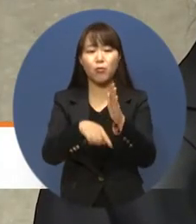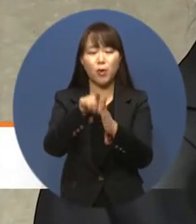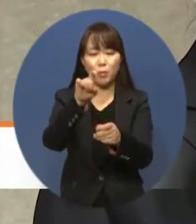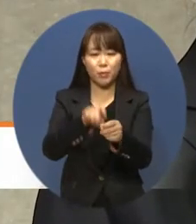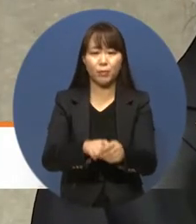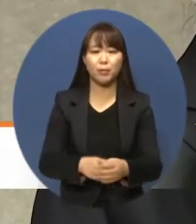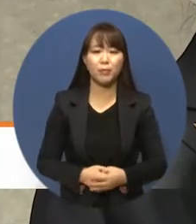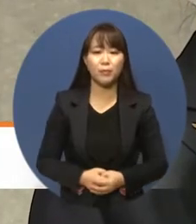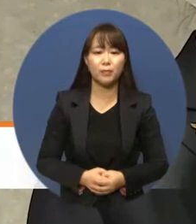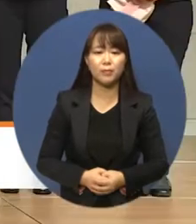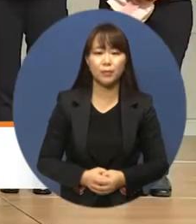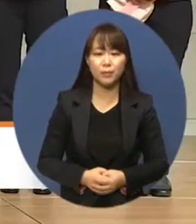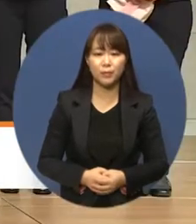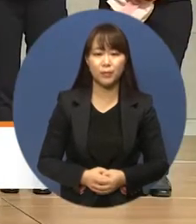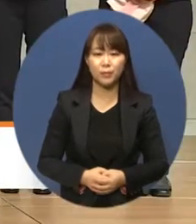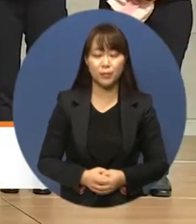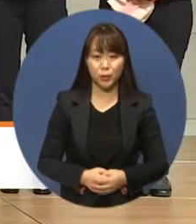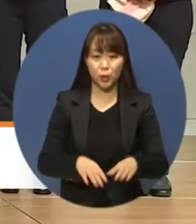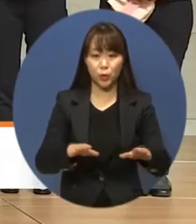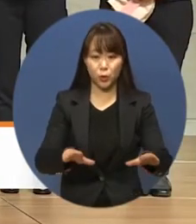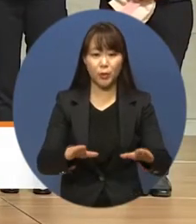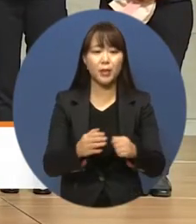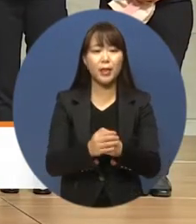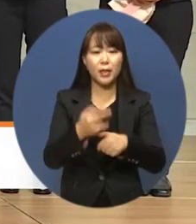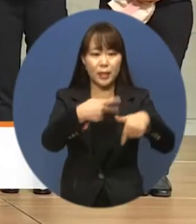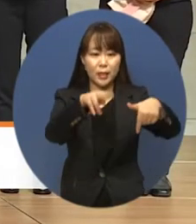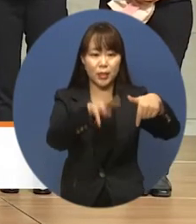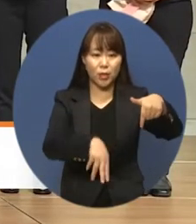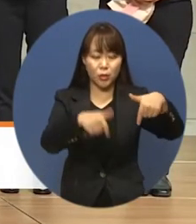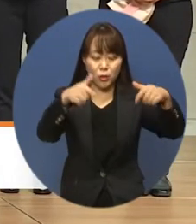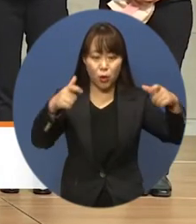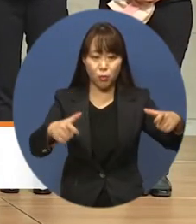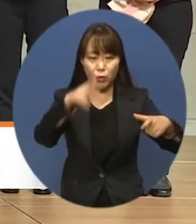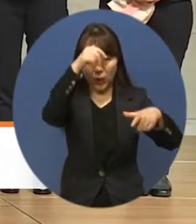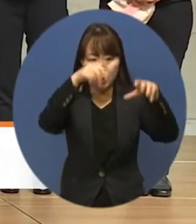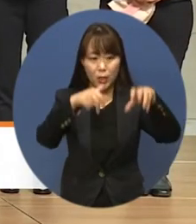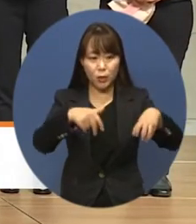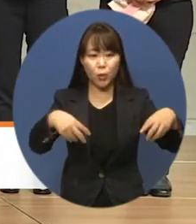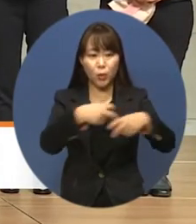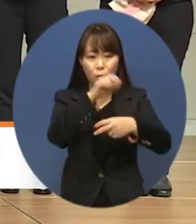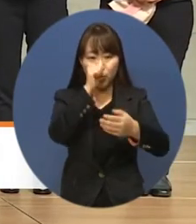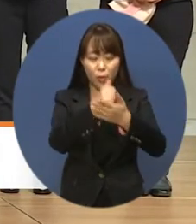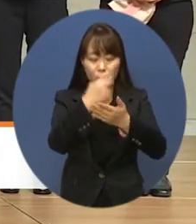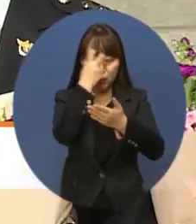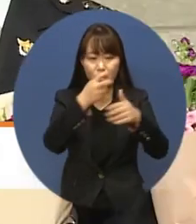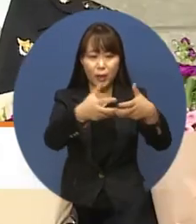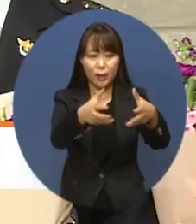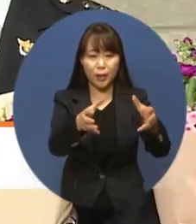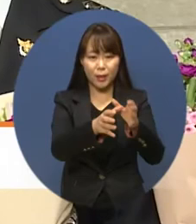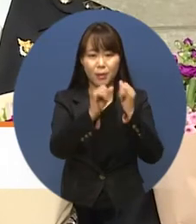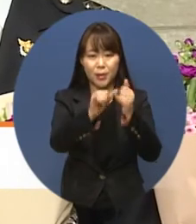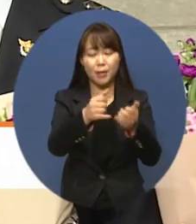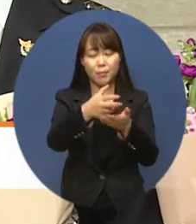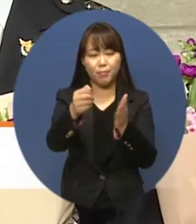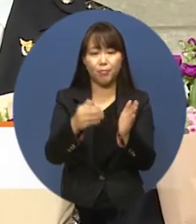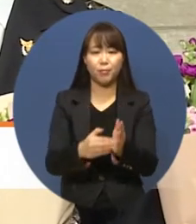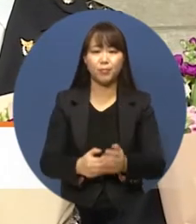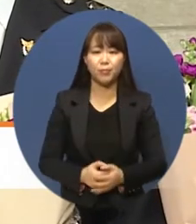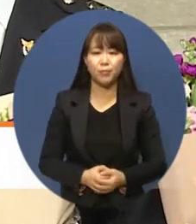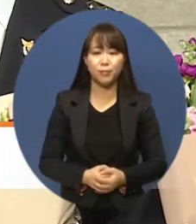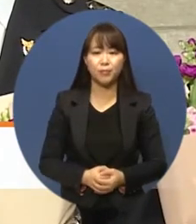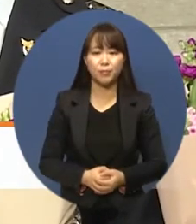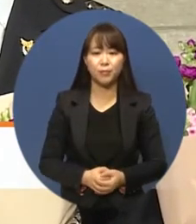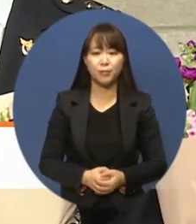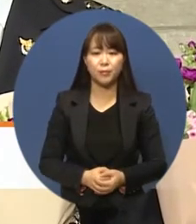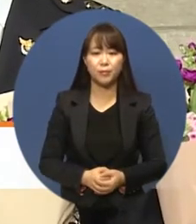있습니다. 올해 교통정의상은 인천서부경찰서 교통범죄수사팀이 수상의 영예를 안았습니다.